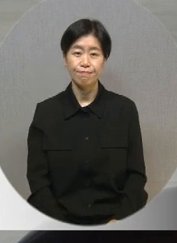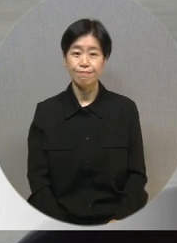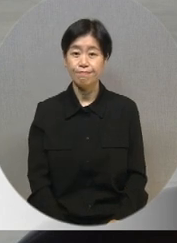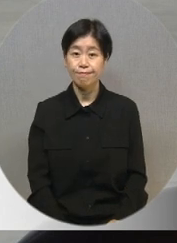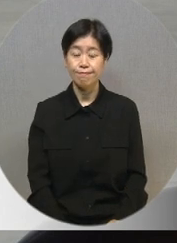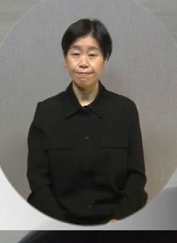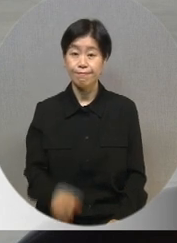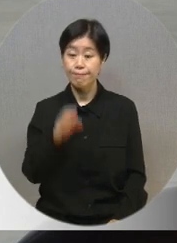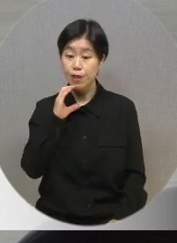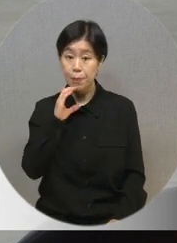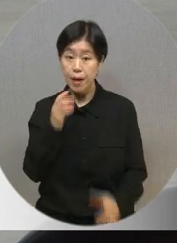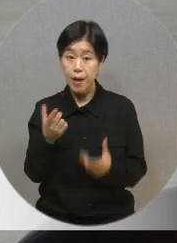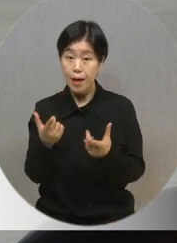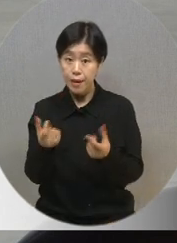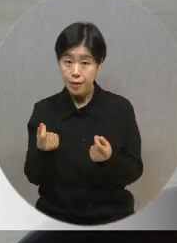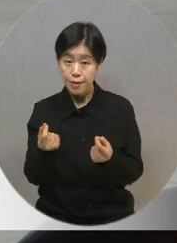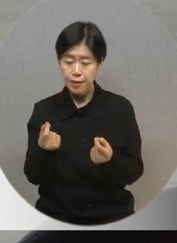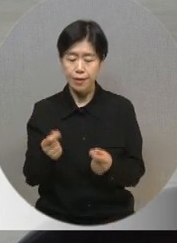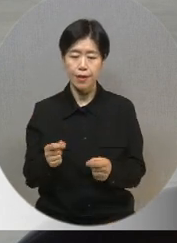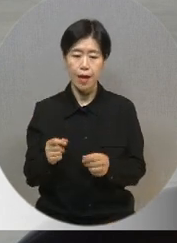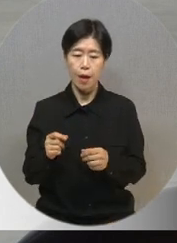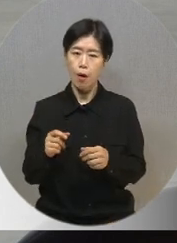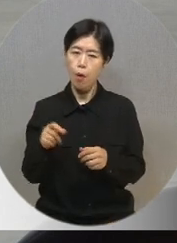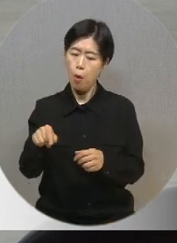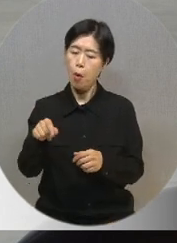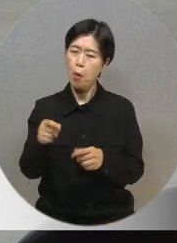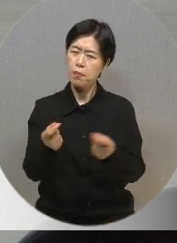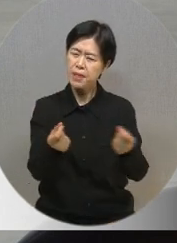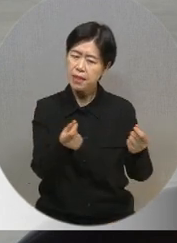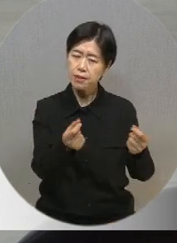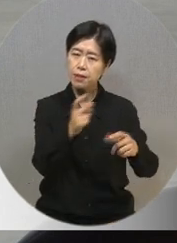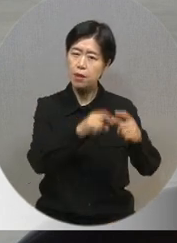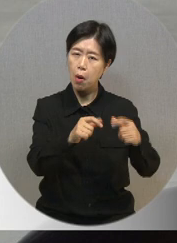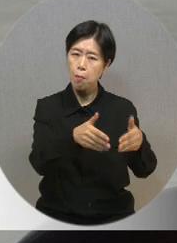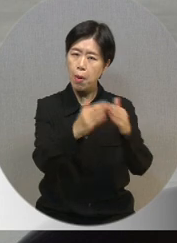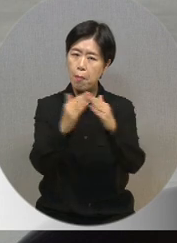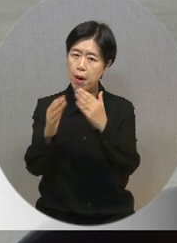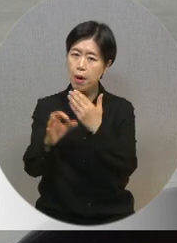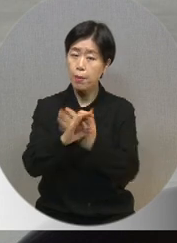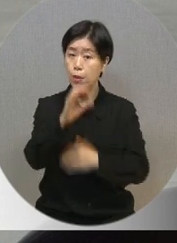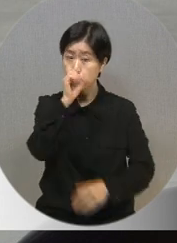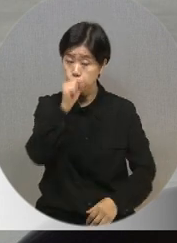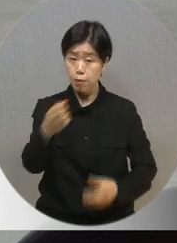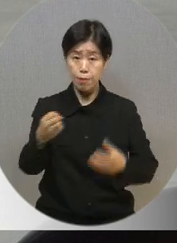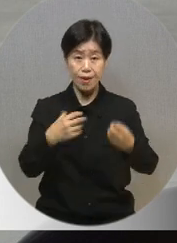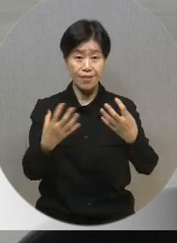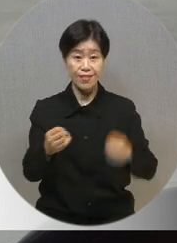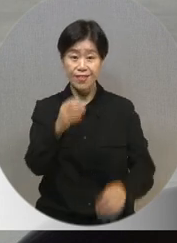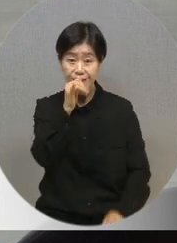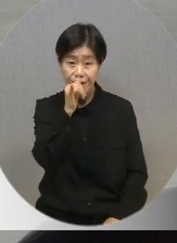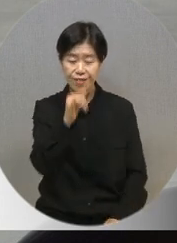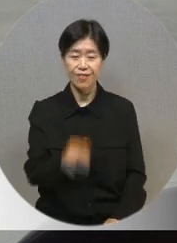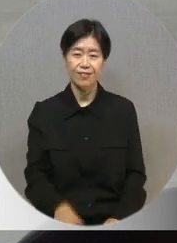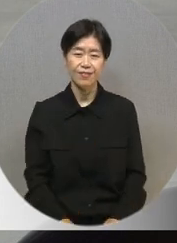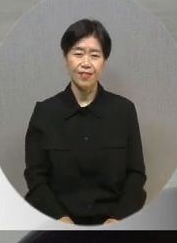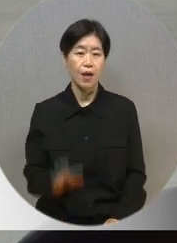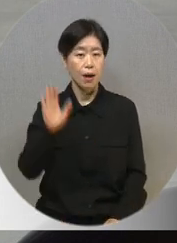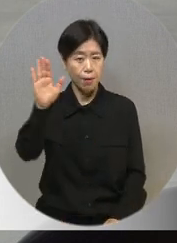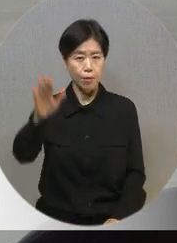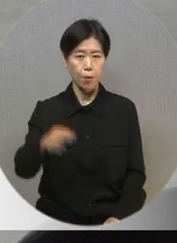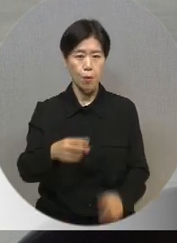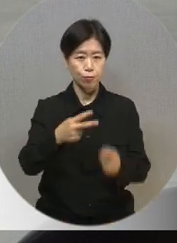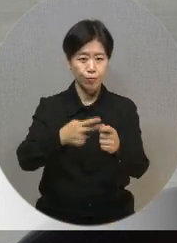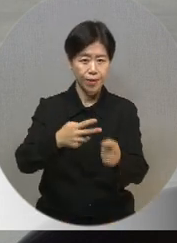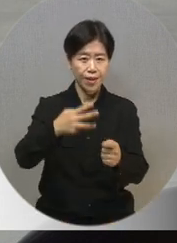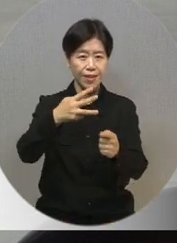있습니다. 이러한 형식의 카페가 계속 늘었으면 좋겠다라고 응원을 해주셨고 조금 더 노력을 해서 제2의